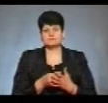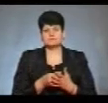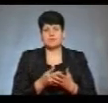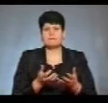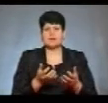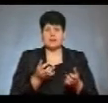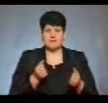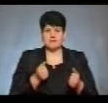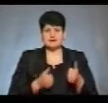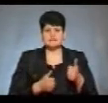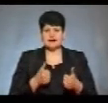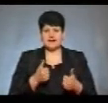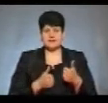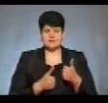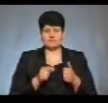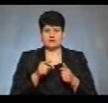даних рейтингів, тобто вони